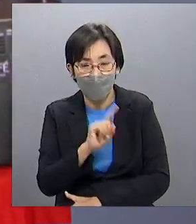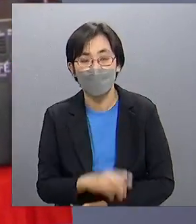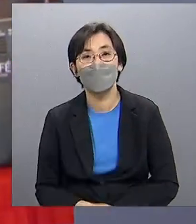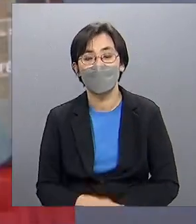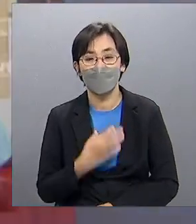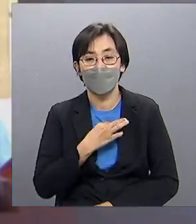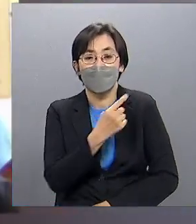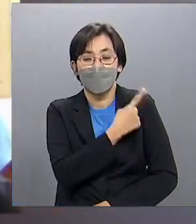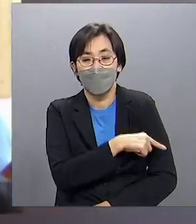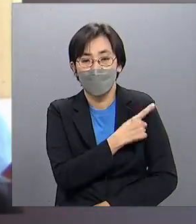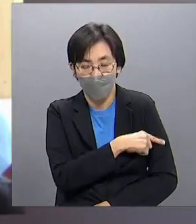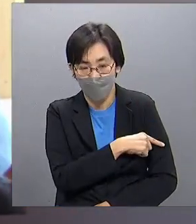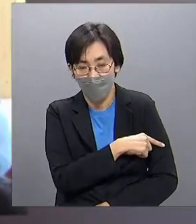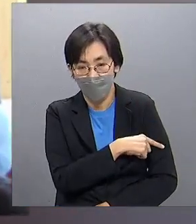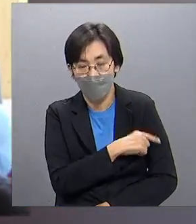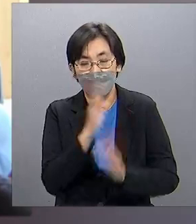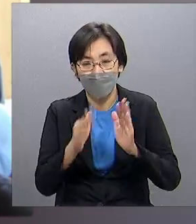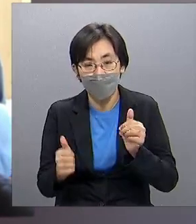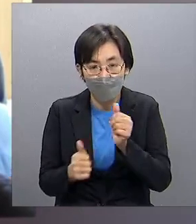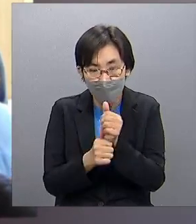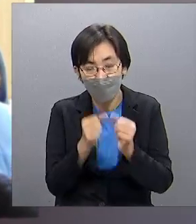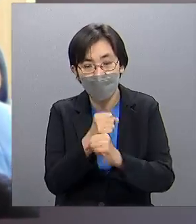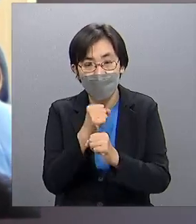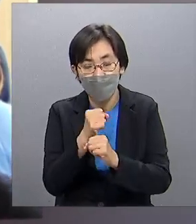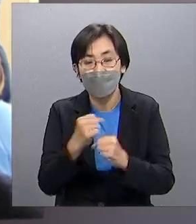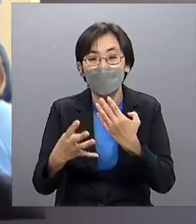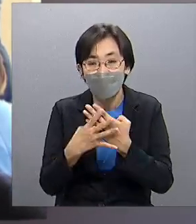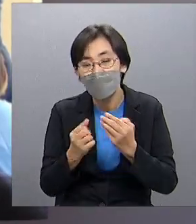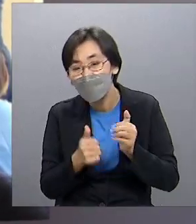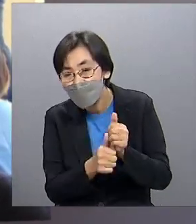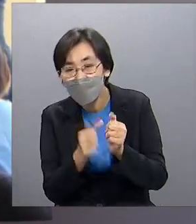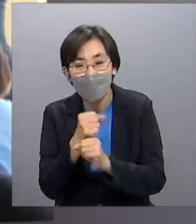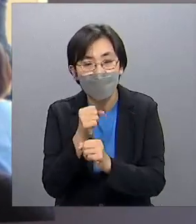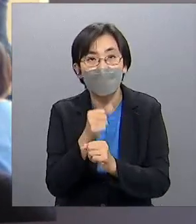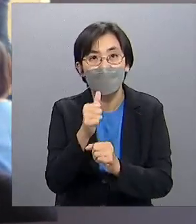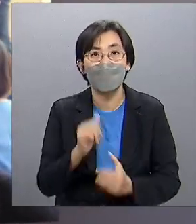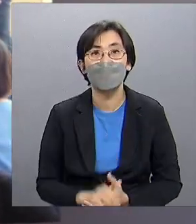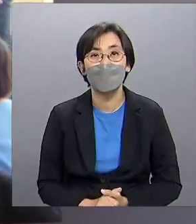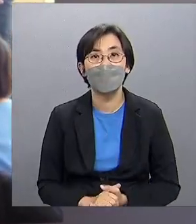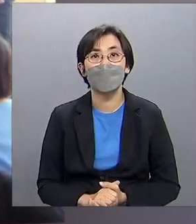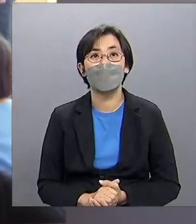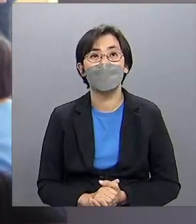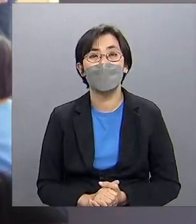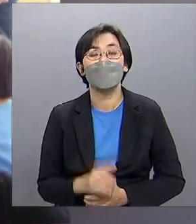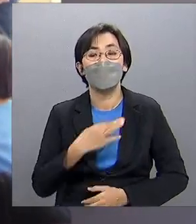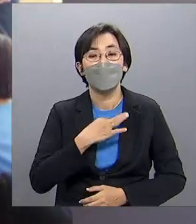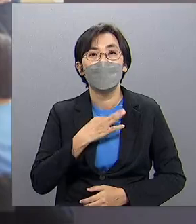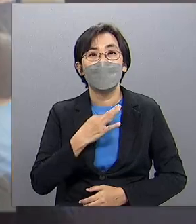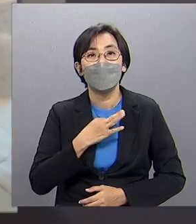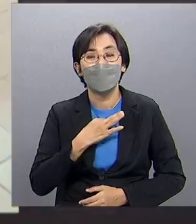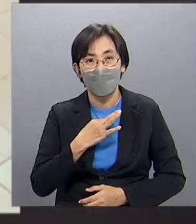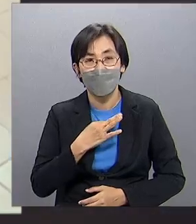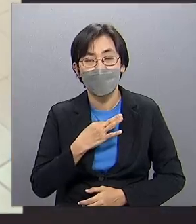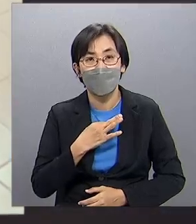องโทษที่เป็นผู้ช่วยงานของเรือนจำค่ะเขาก็เลยทำเสื้อจิ๋วขึ้นมาก็คือเป็น